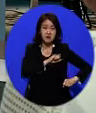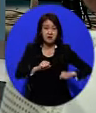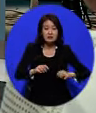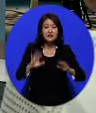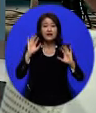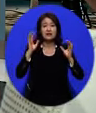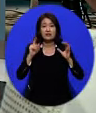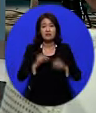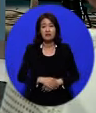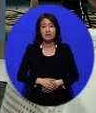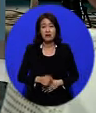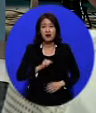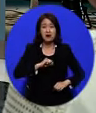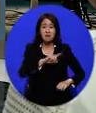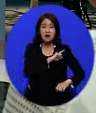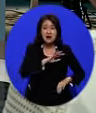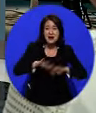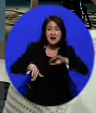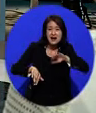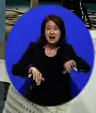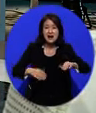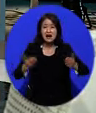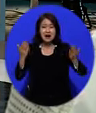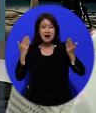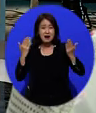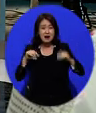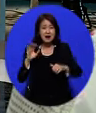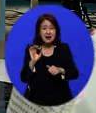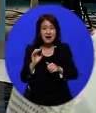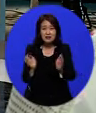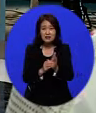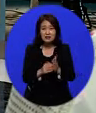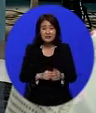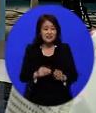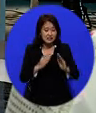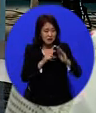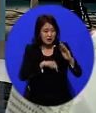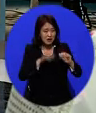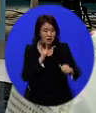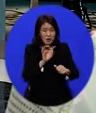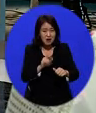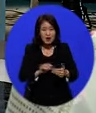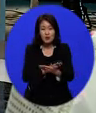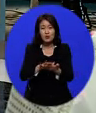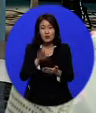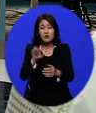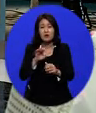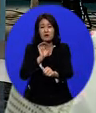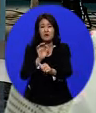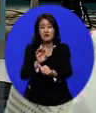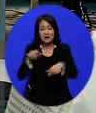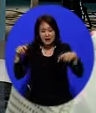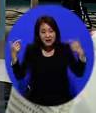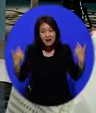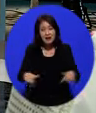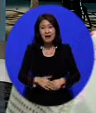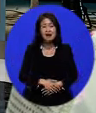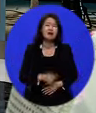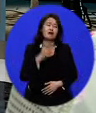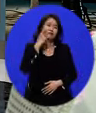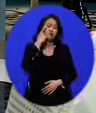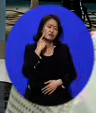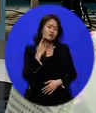자, 우리가 쉽게 표현하면 나대는 아이. 학교에서도 혼나고 집에서도 혼나고 놀이터에서도 혼나는. 너무